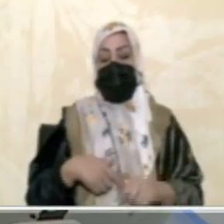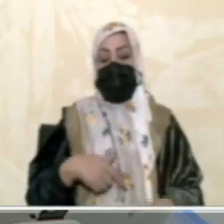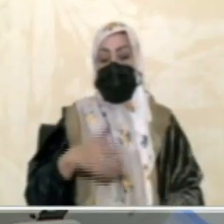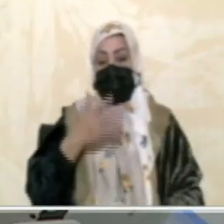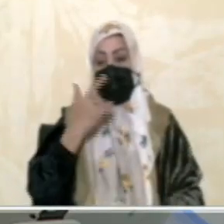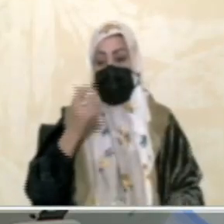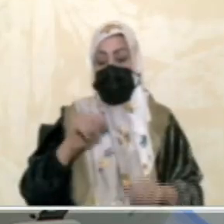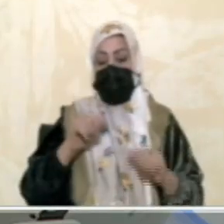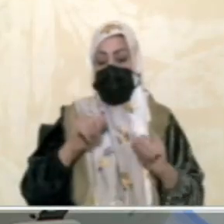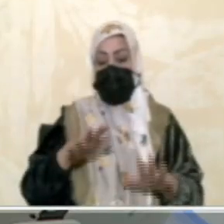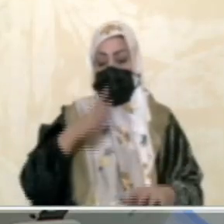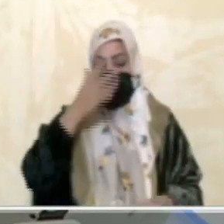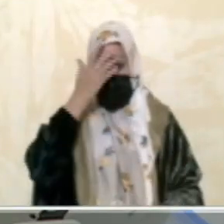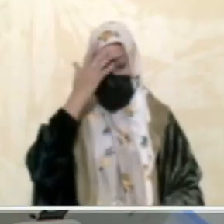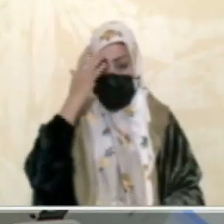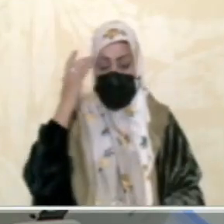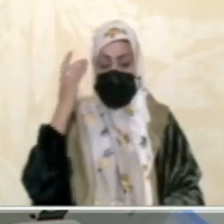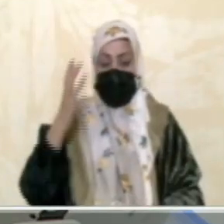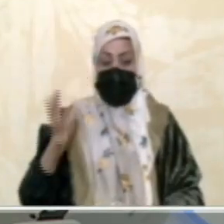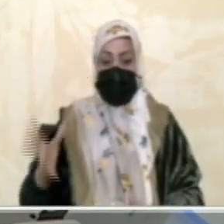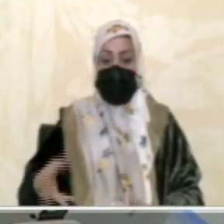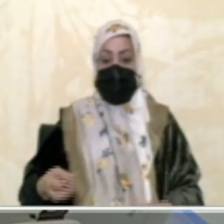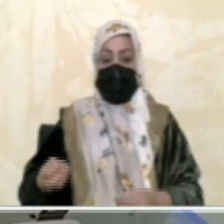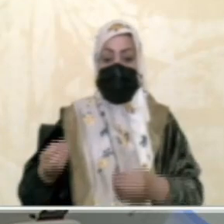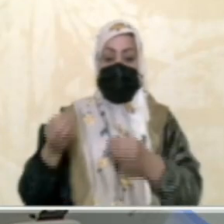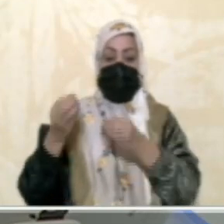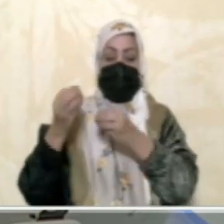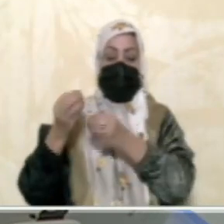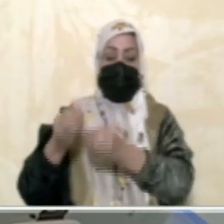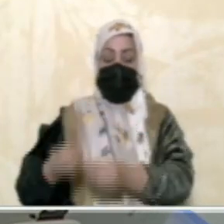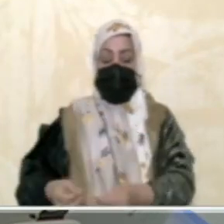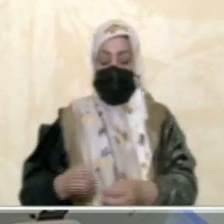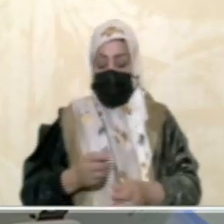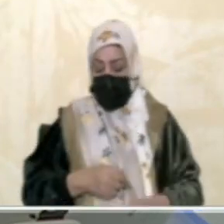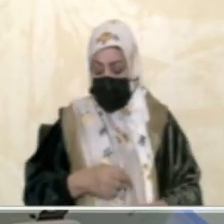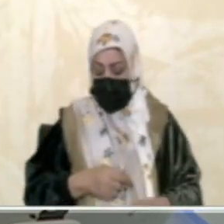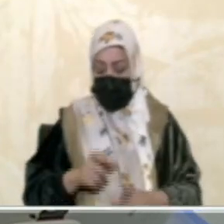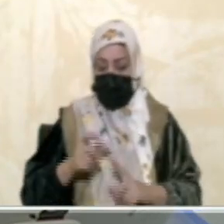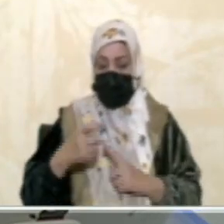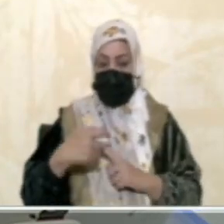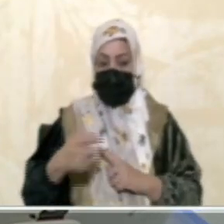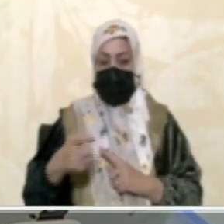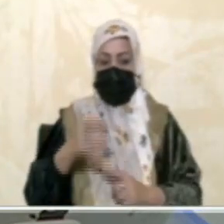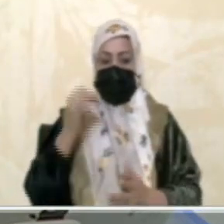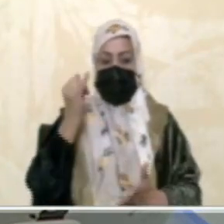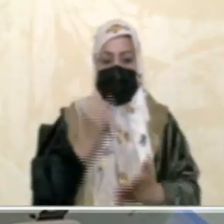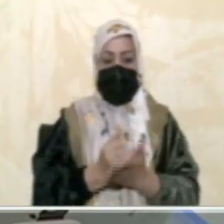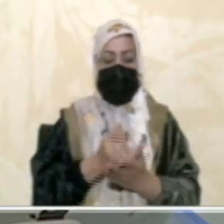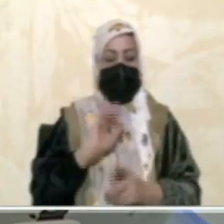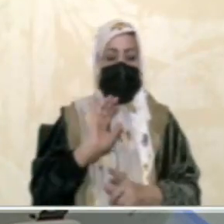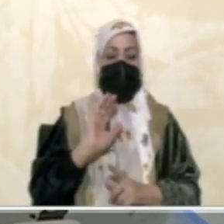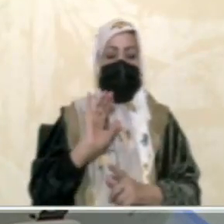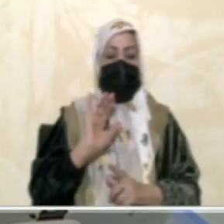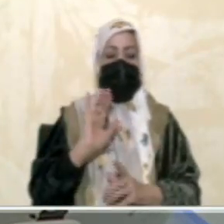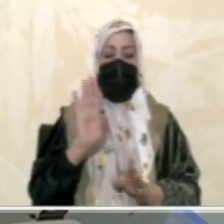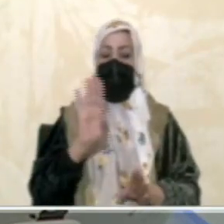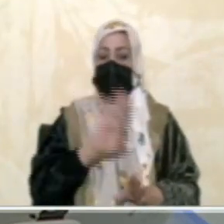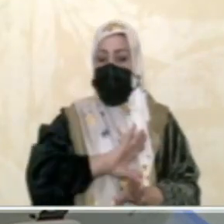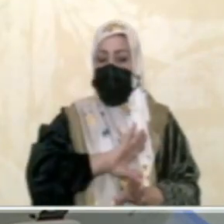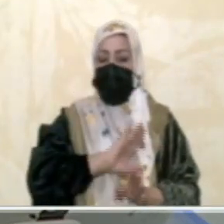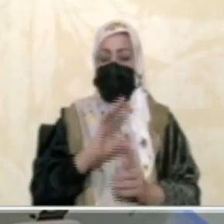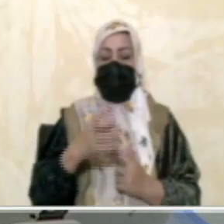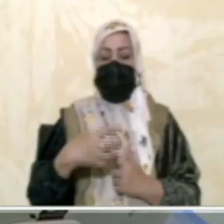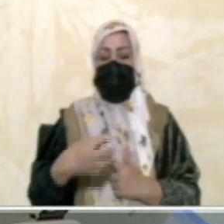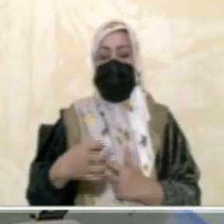الامر على الندب وليس على الوجوب وقالوا يعني الامر او يعني اقصد